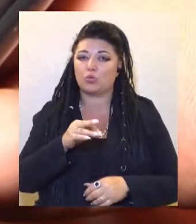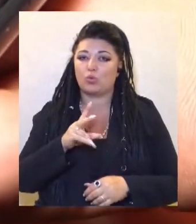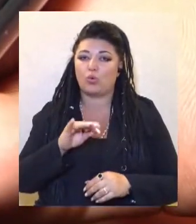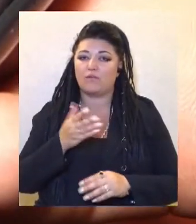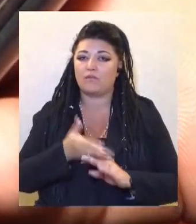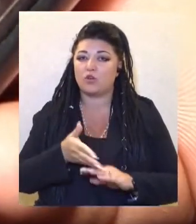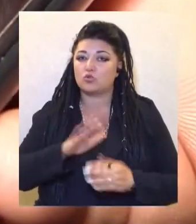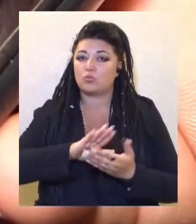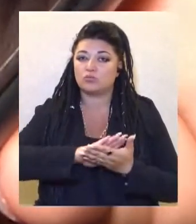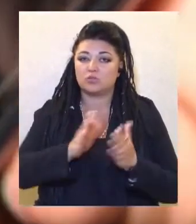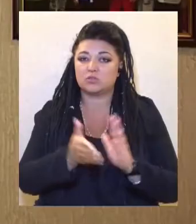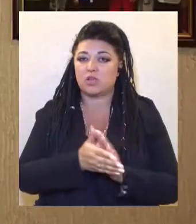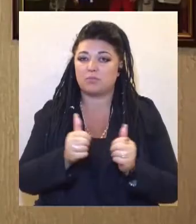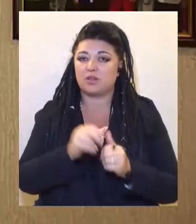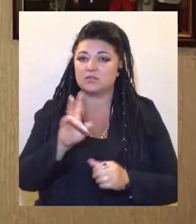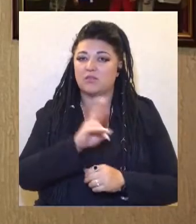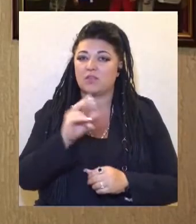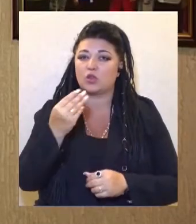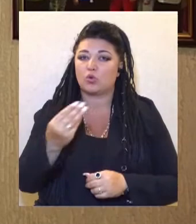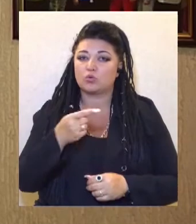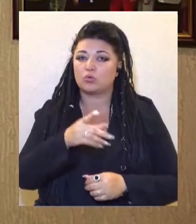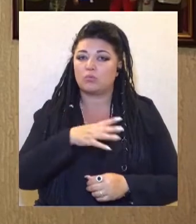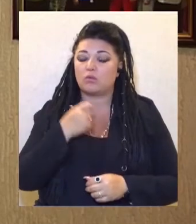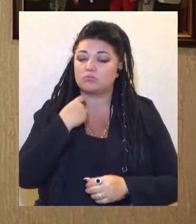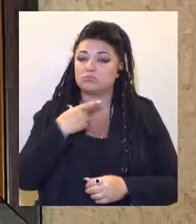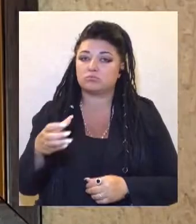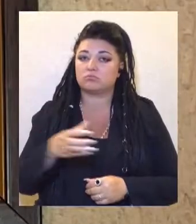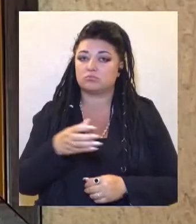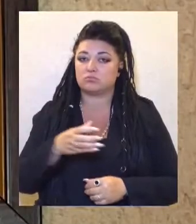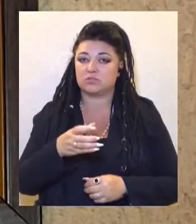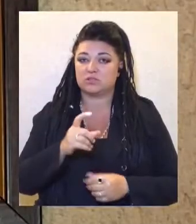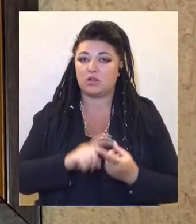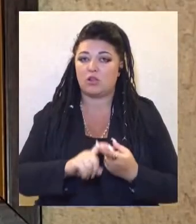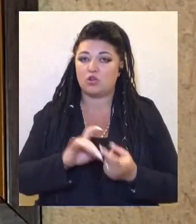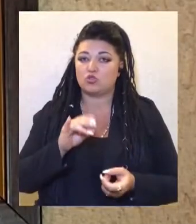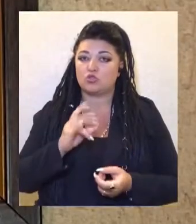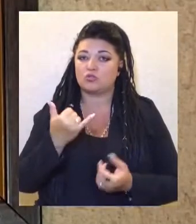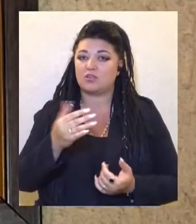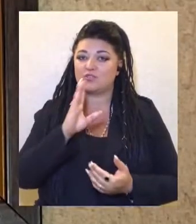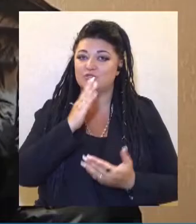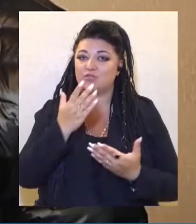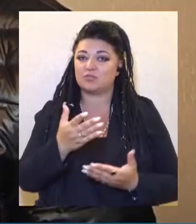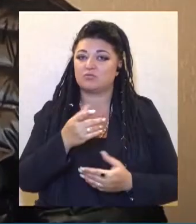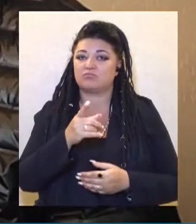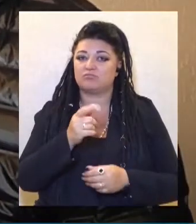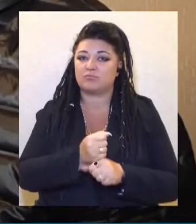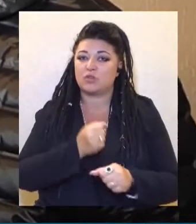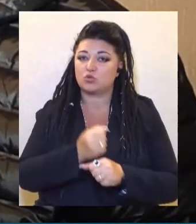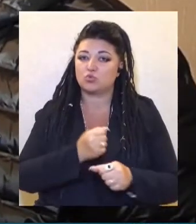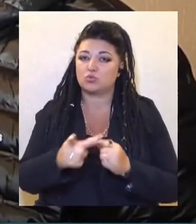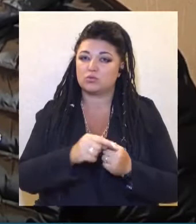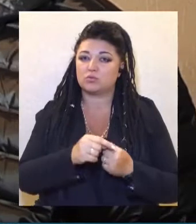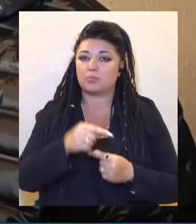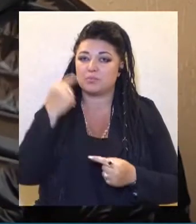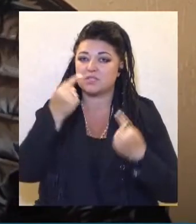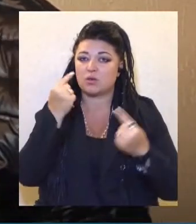Троїцькій. Розповів, що у Ніни була алкогольна залежність. І зараз з жінкою працюють психологи. Коли ми її забрали, вона була